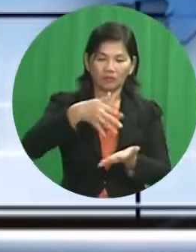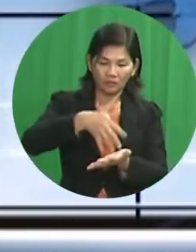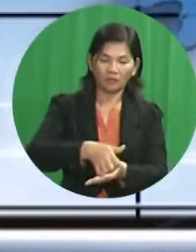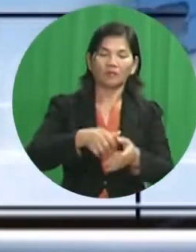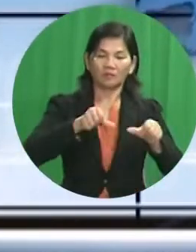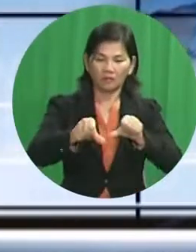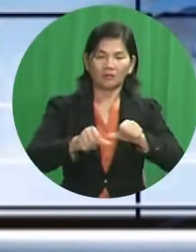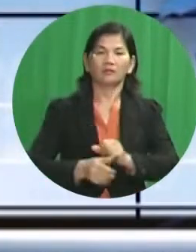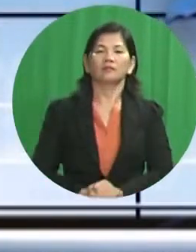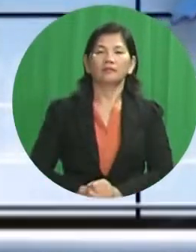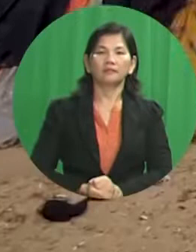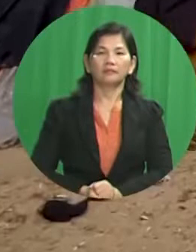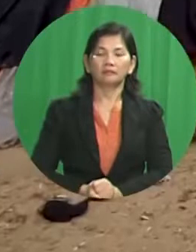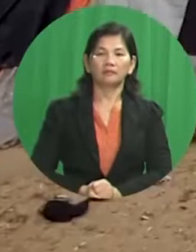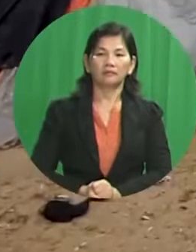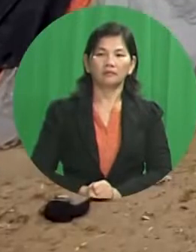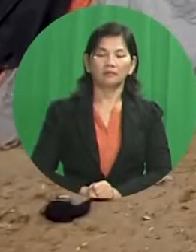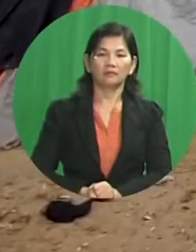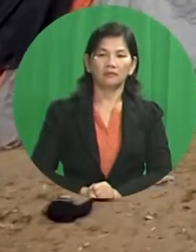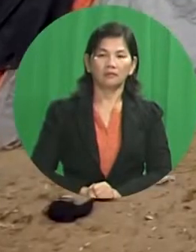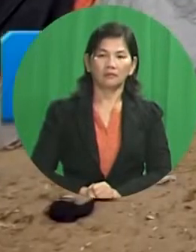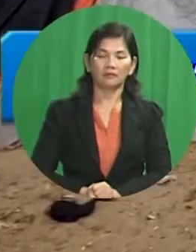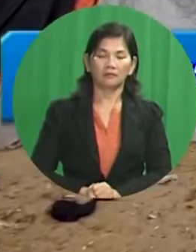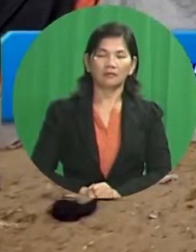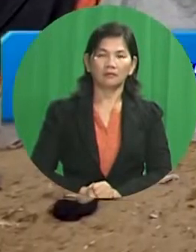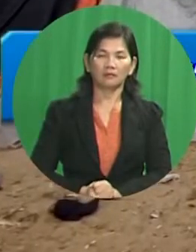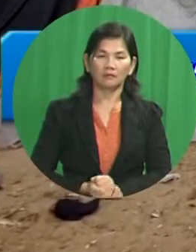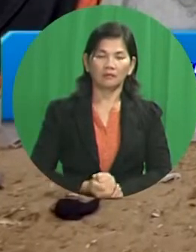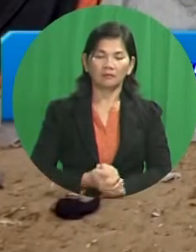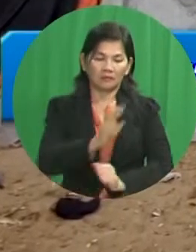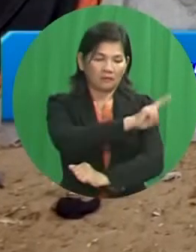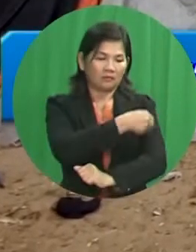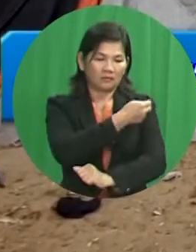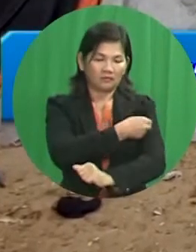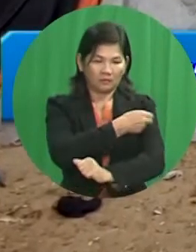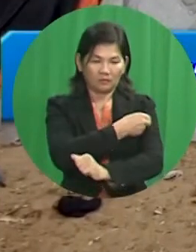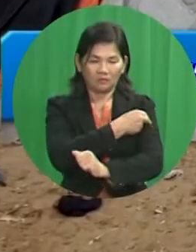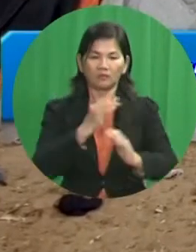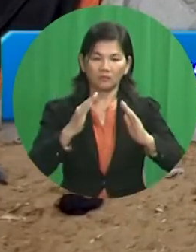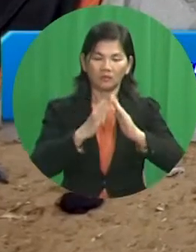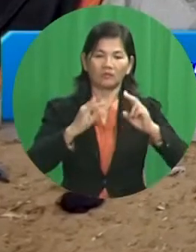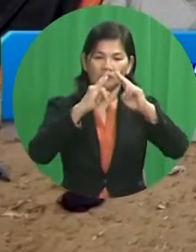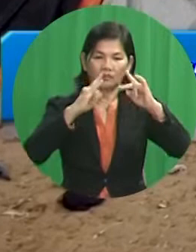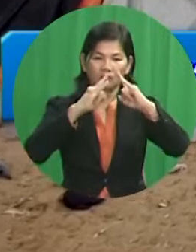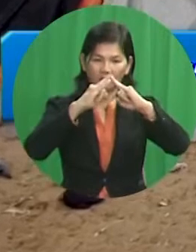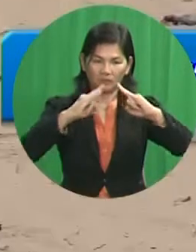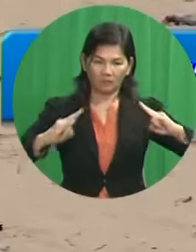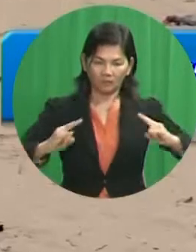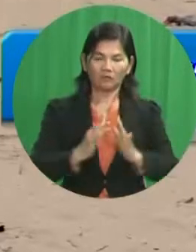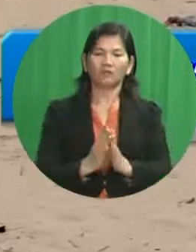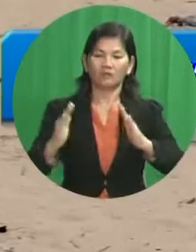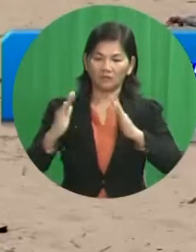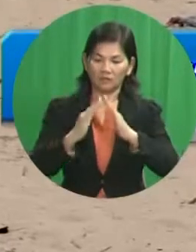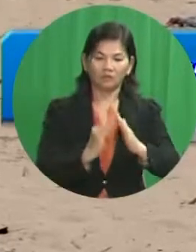បន្ទាប់នៅក្នុងមន្ទីរពេទ្យនិងនៅតាមជំរំសម្រាប់ជនភៀសខ្លួននៅជិតរដ្ឋធានីរប